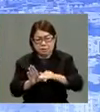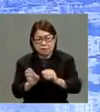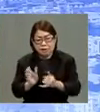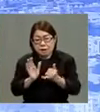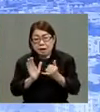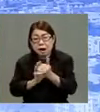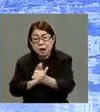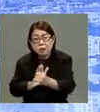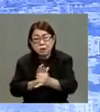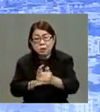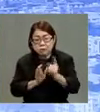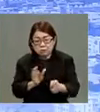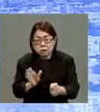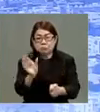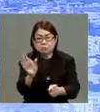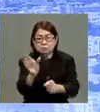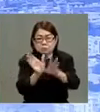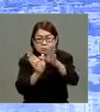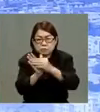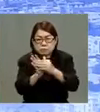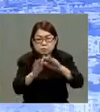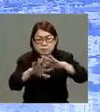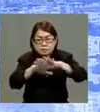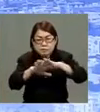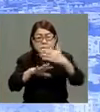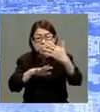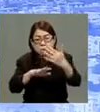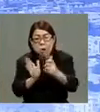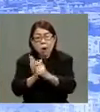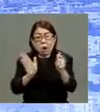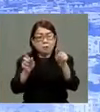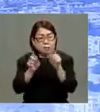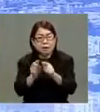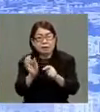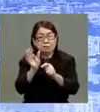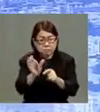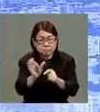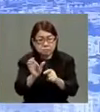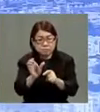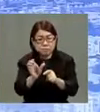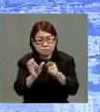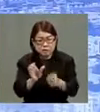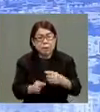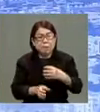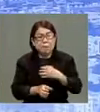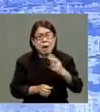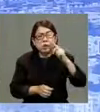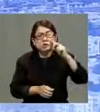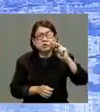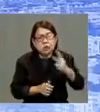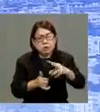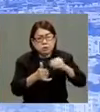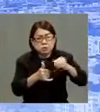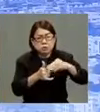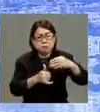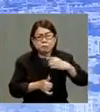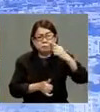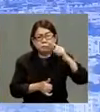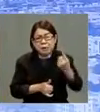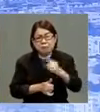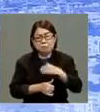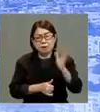านค้าก็มาลงทะเบียนกันเยอะๆจะได้ติดตามได้ง่ายกันแบบที่เราไม่อยากให้เกิด second wave นะครับในประเทศเรานะครับก็ผมขอฝาก